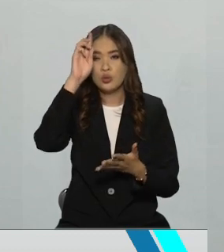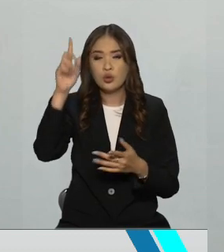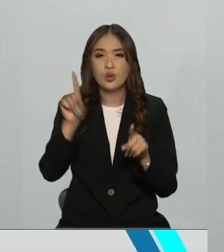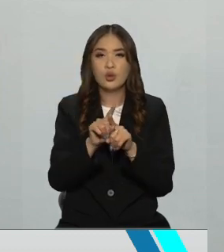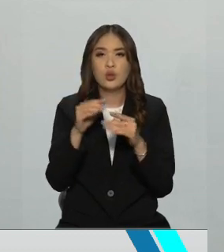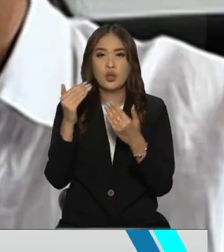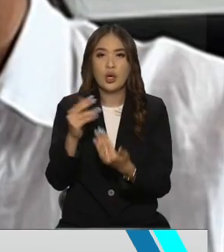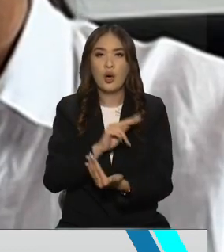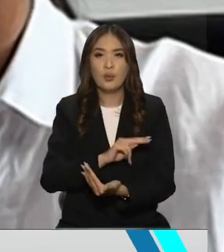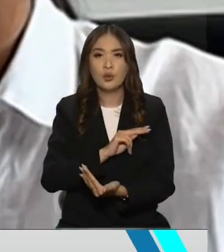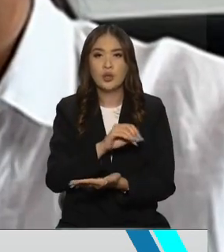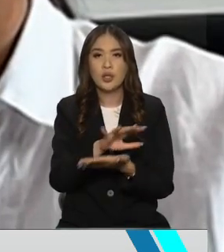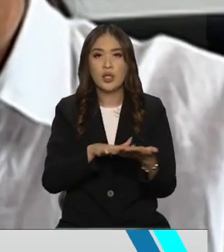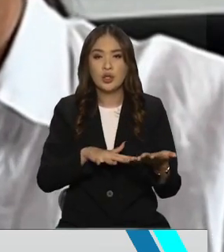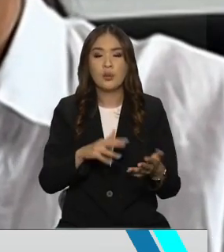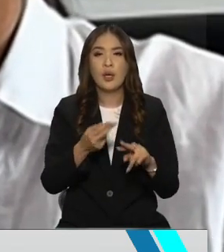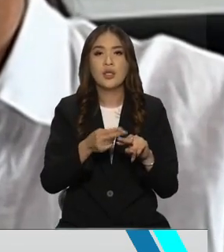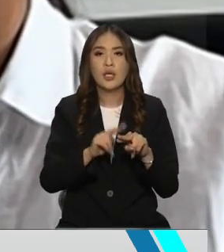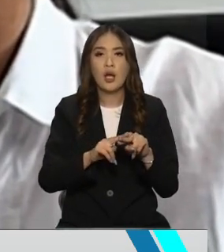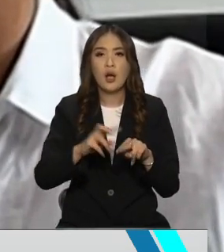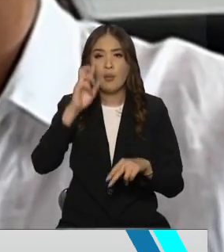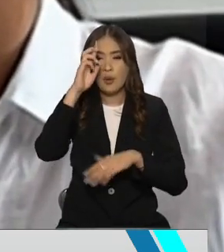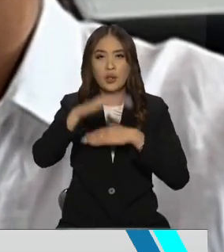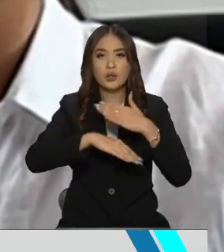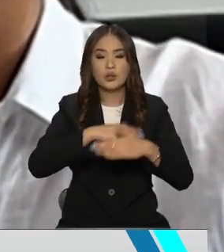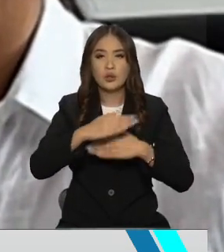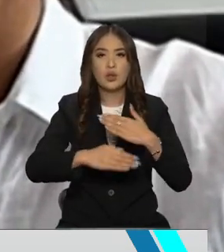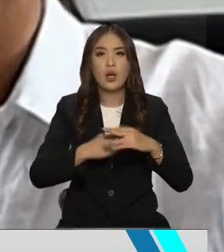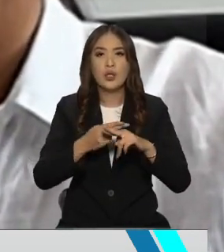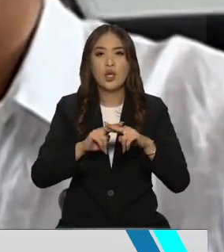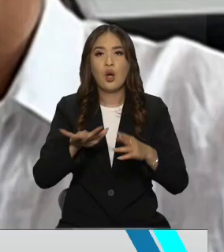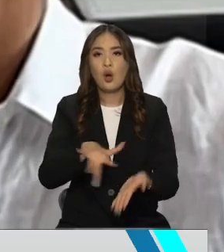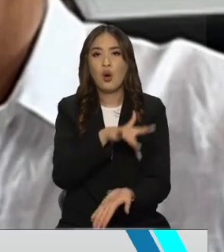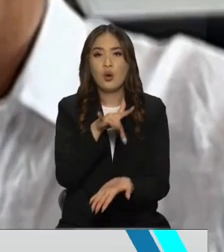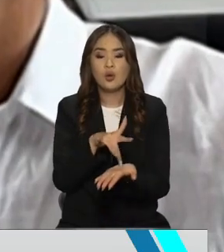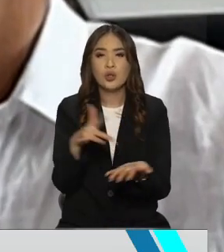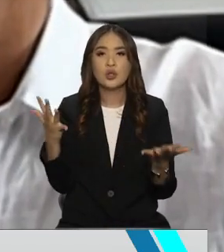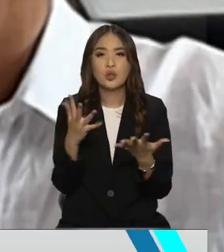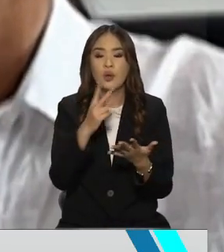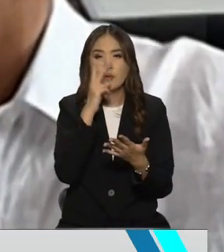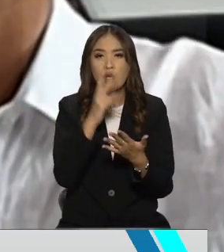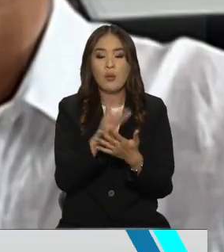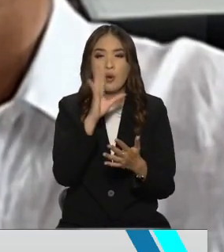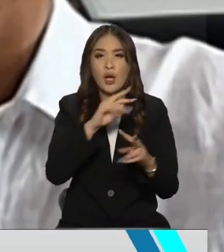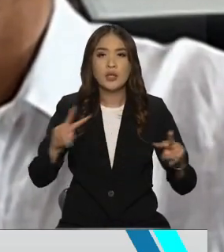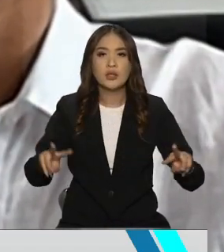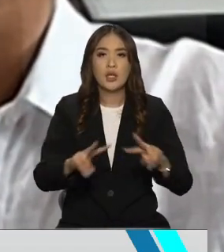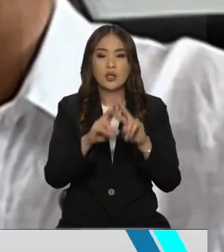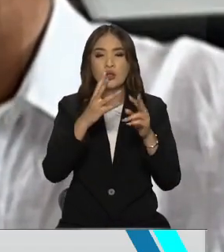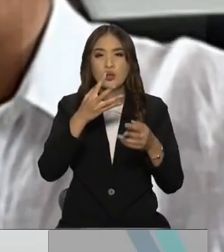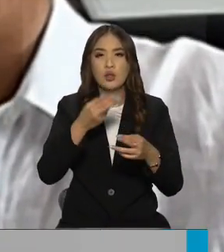органов. А что касается благоустройства и развития инфраструктуры города, что, на ваш взгляд, поможет Астане обрести свой